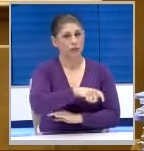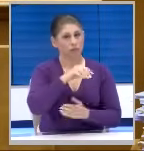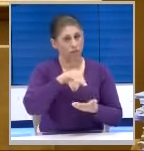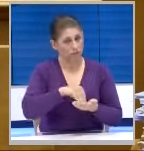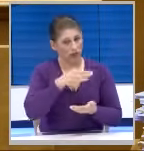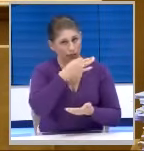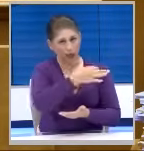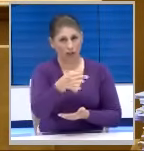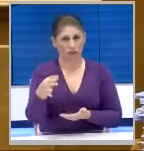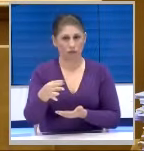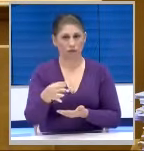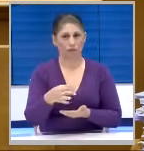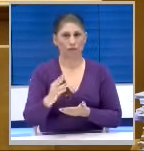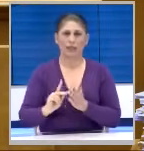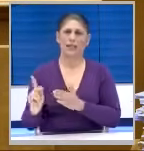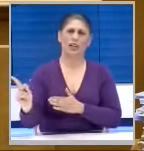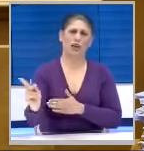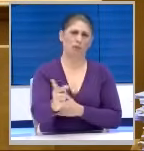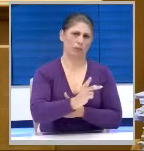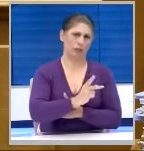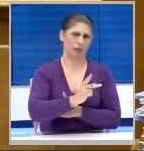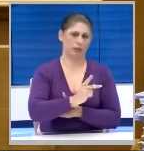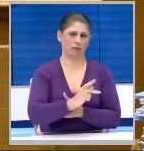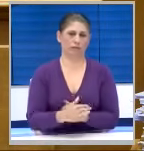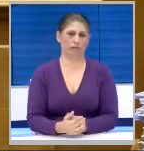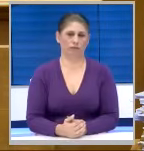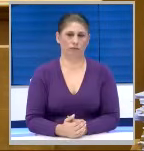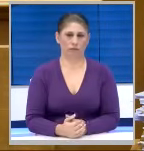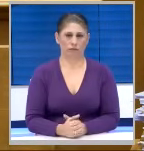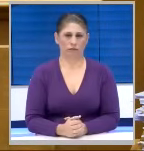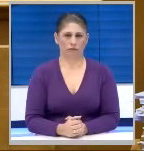επαναλαμβάνω δώσατε στην δημοσιότητα